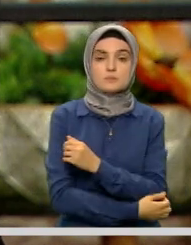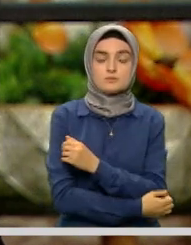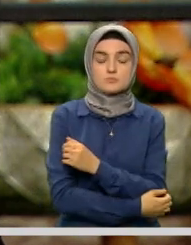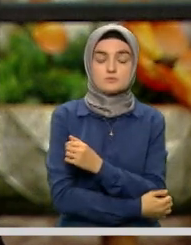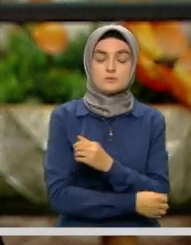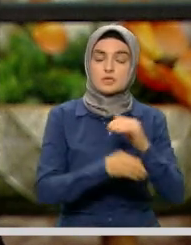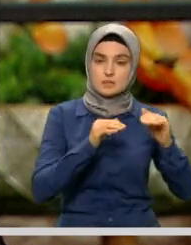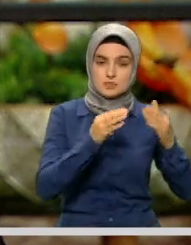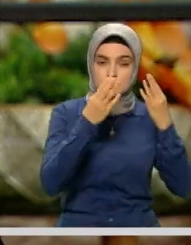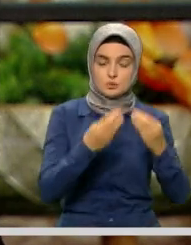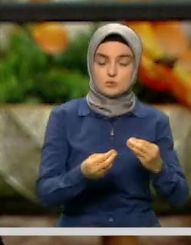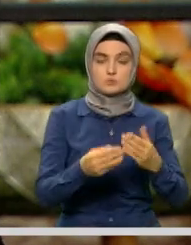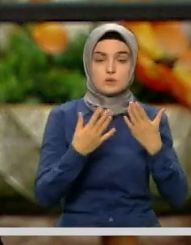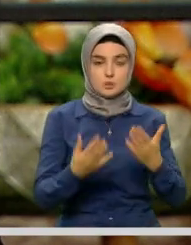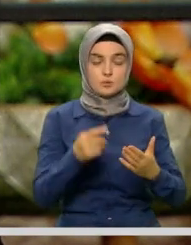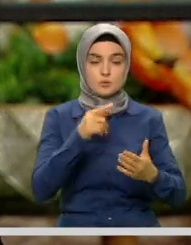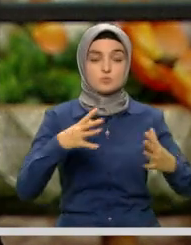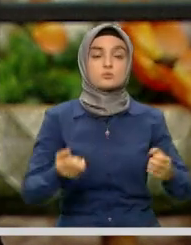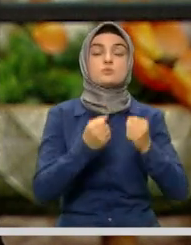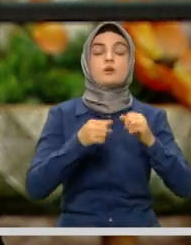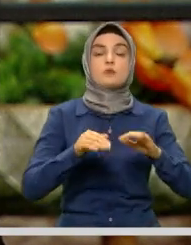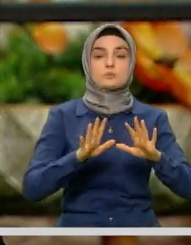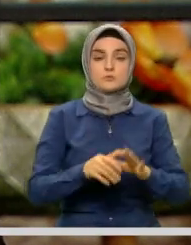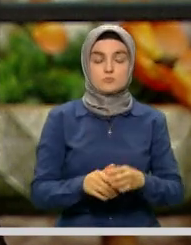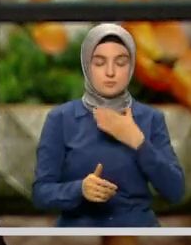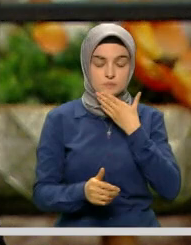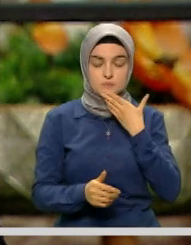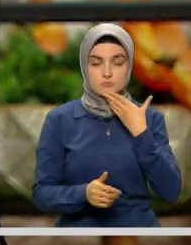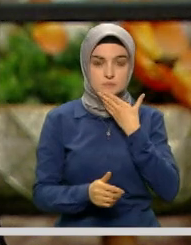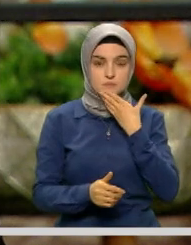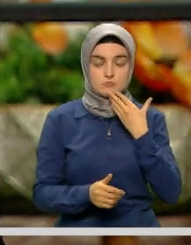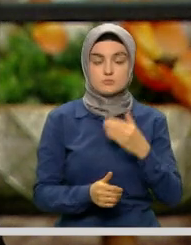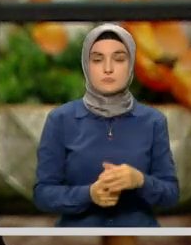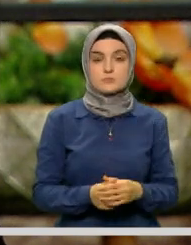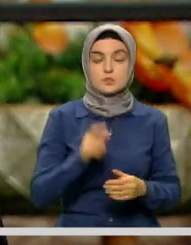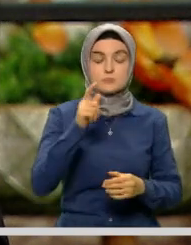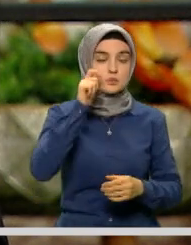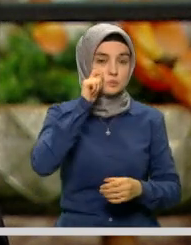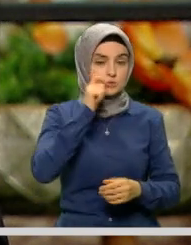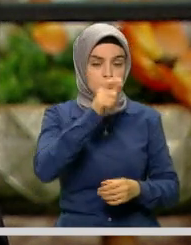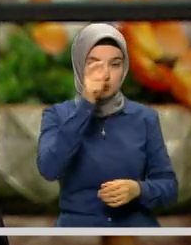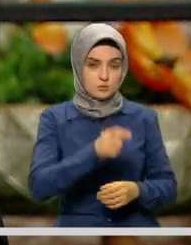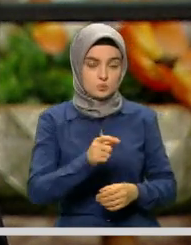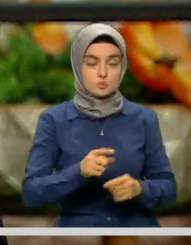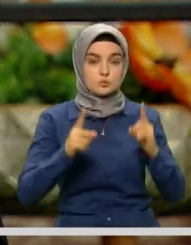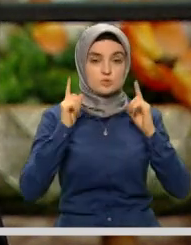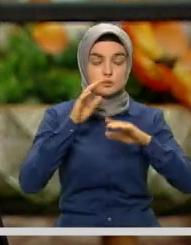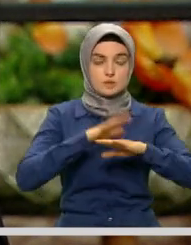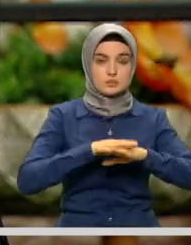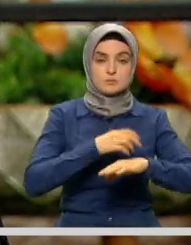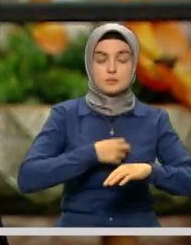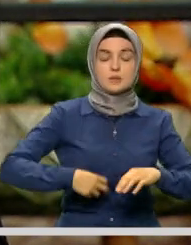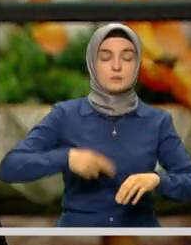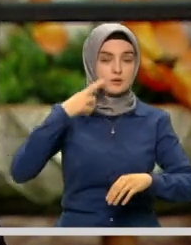olmuş oluyorsun. Ama onu kurtarmıyor. Yani bu nedir? Bir Müslüman kuldur. Ben tevbe ederim. Peygamberimiz de